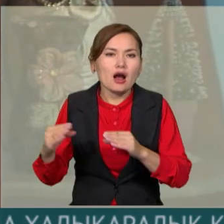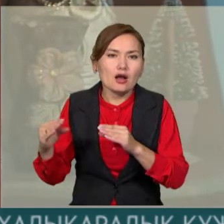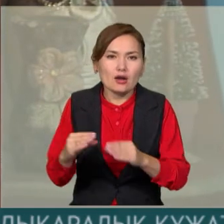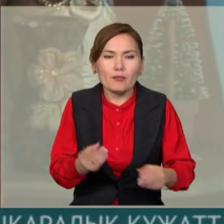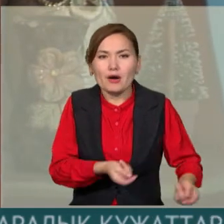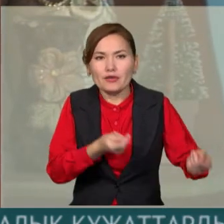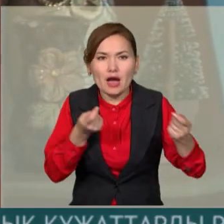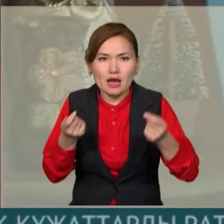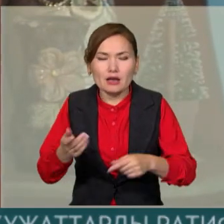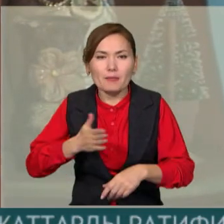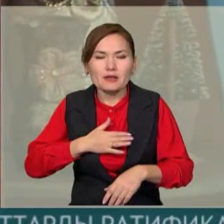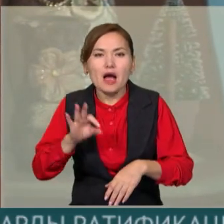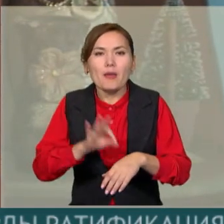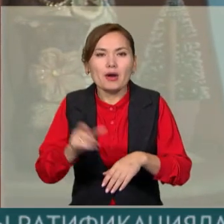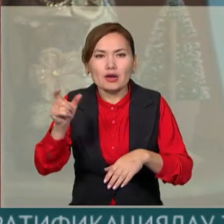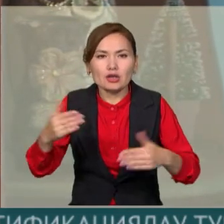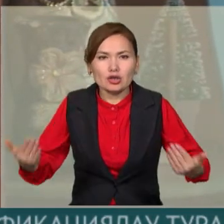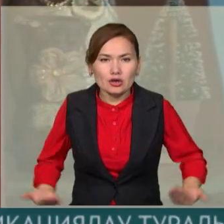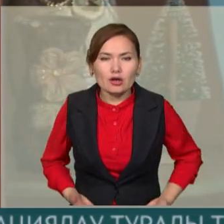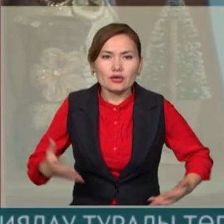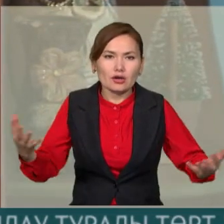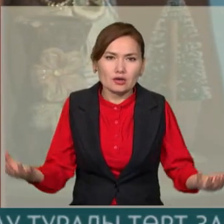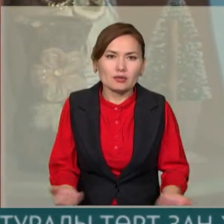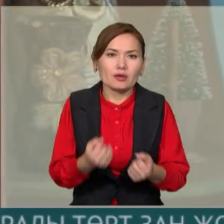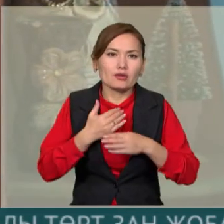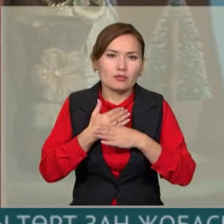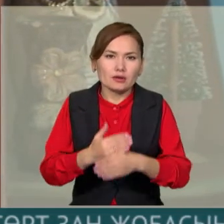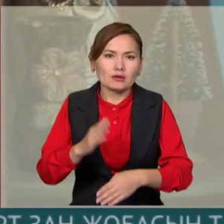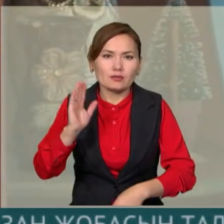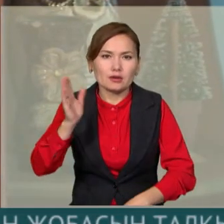мүмкіндік береді. Сонда біз негізгі міндетімізді мүлтіксіз атқаратын боламыз.